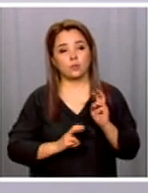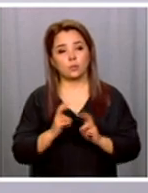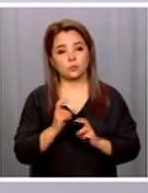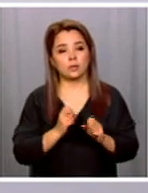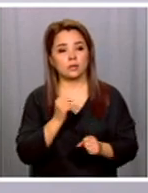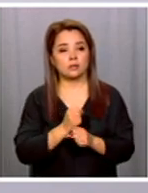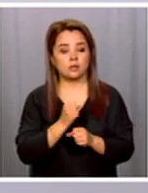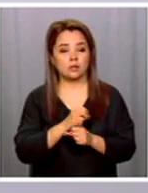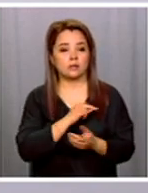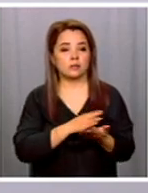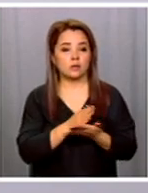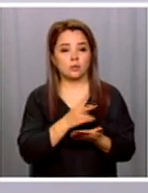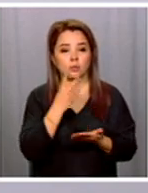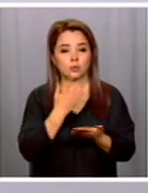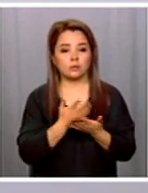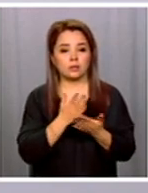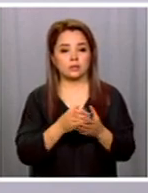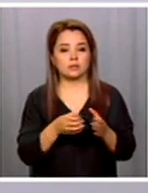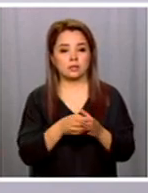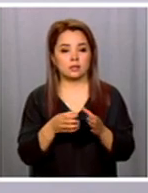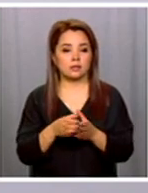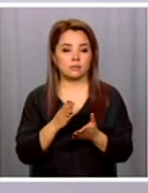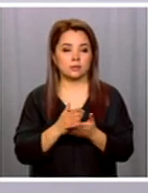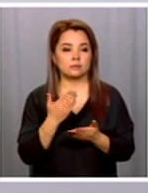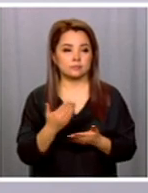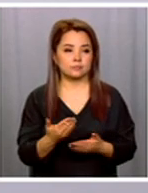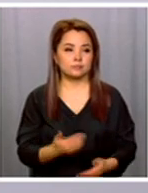және қызмет көрсету салалары.